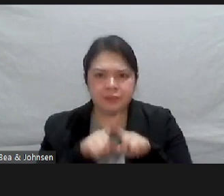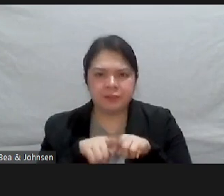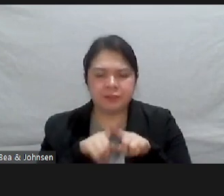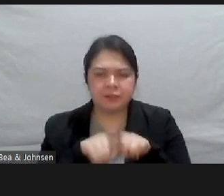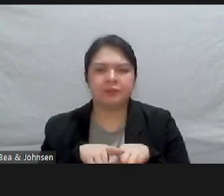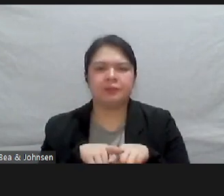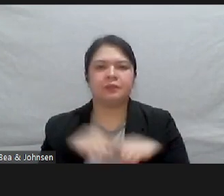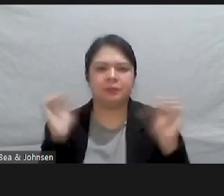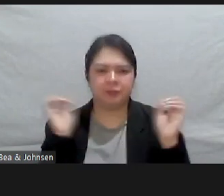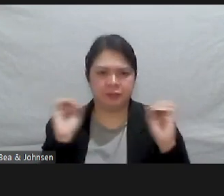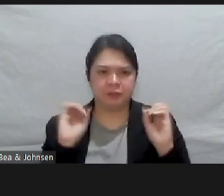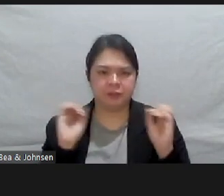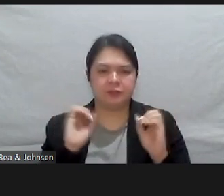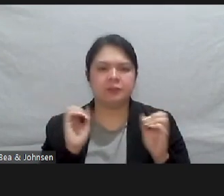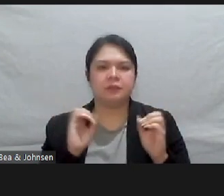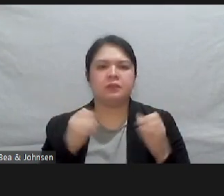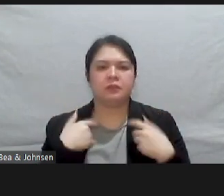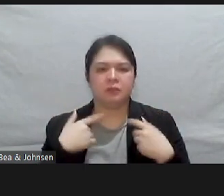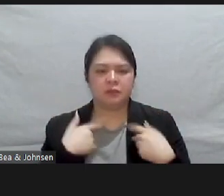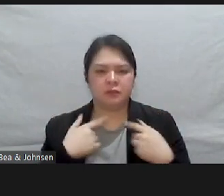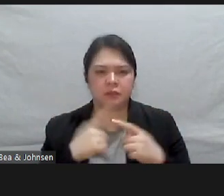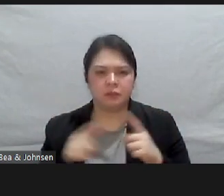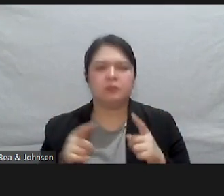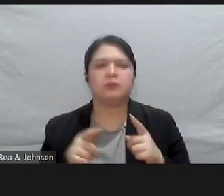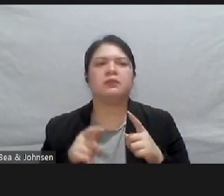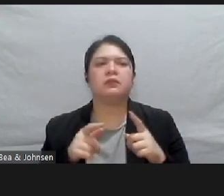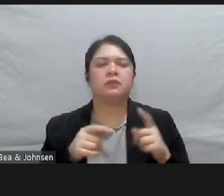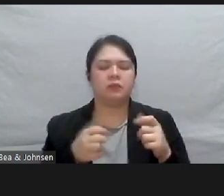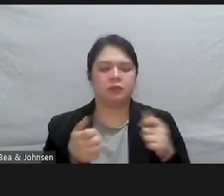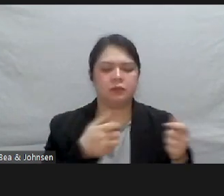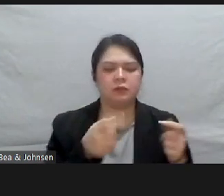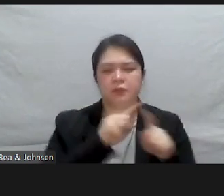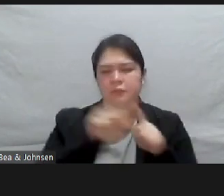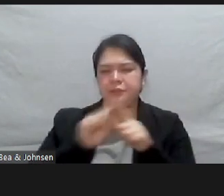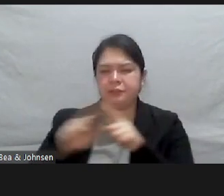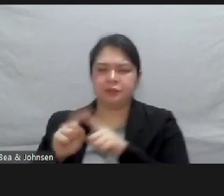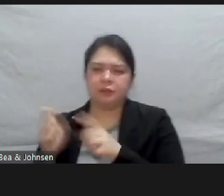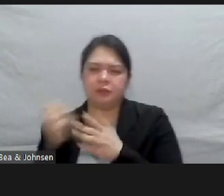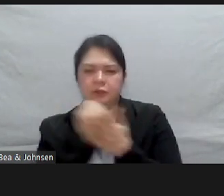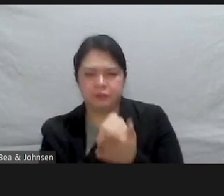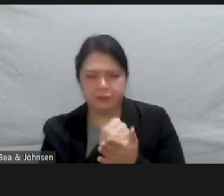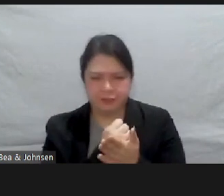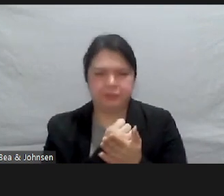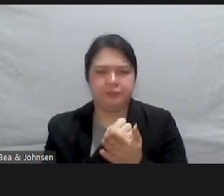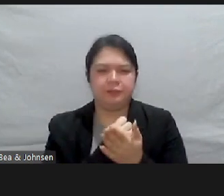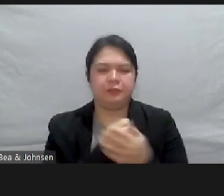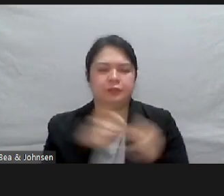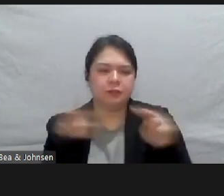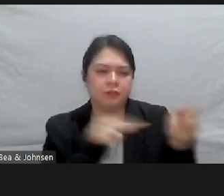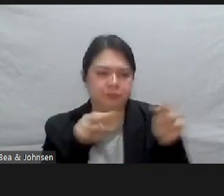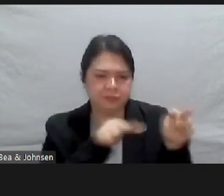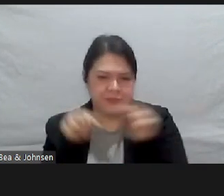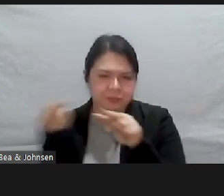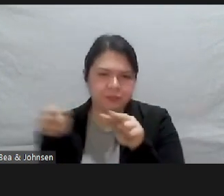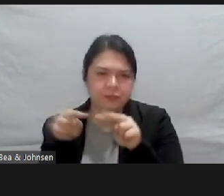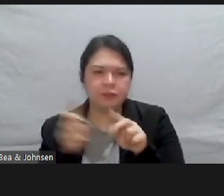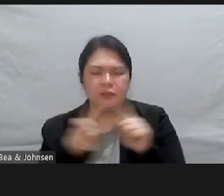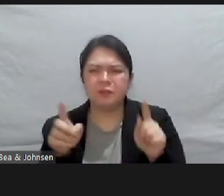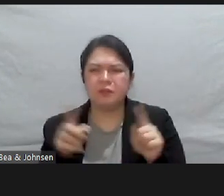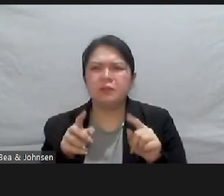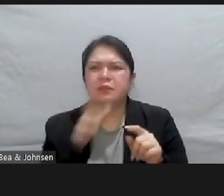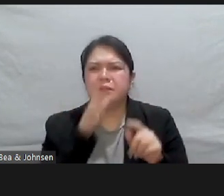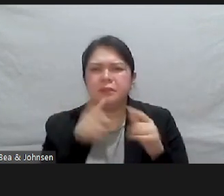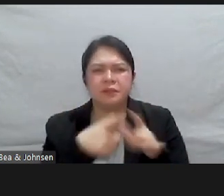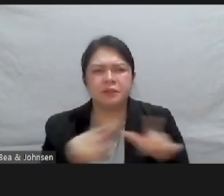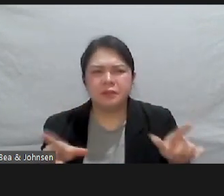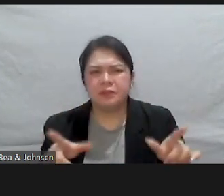tayong mother tongue supervisor. May supervisor sa math, Filipino, kindergarten. Walang supervisor sa mother tongue. Ano? So tira, nakita